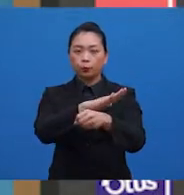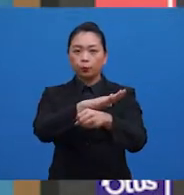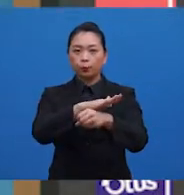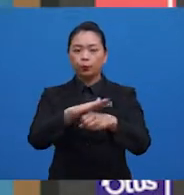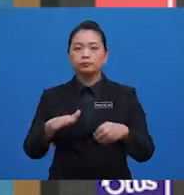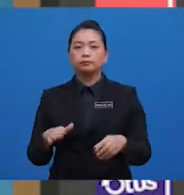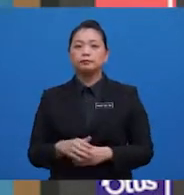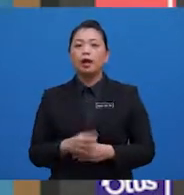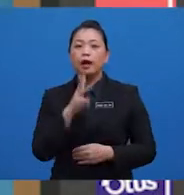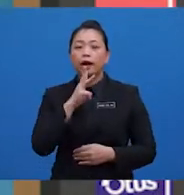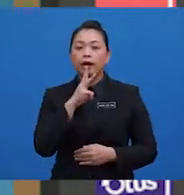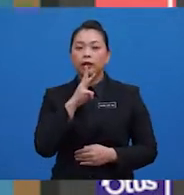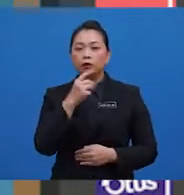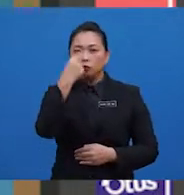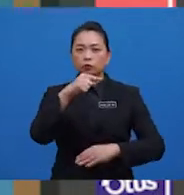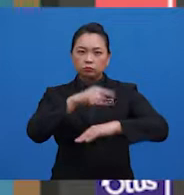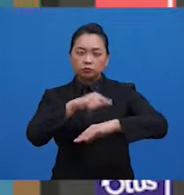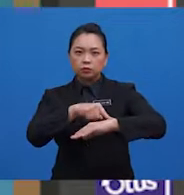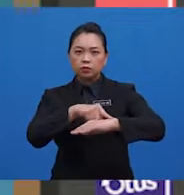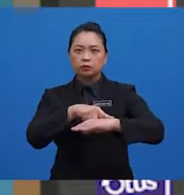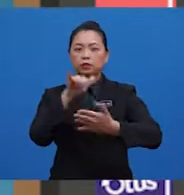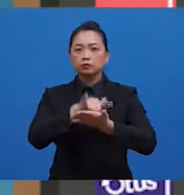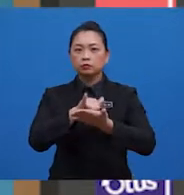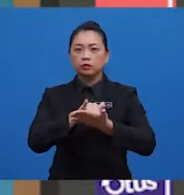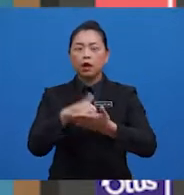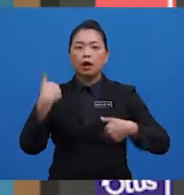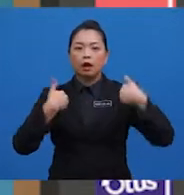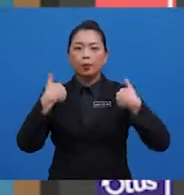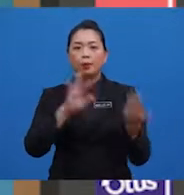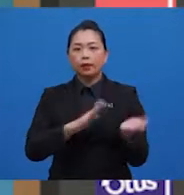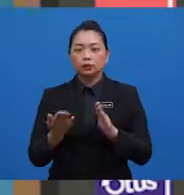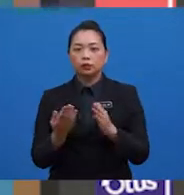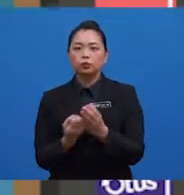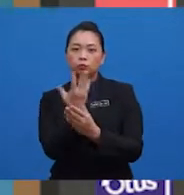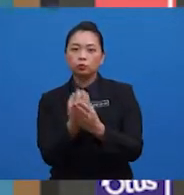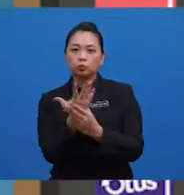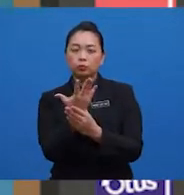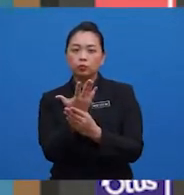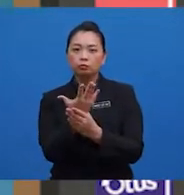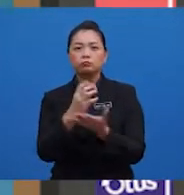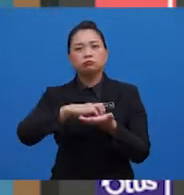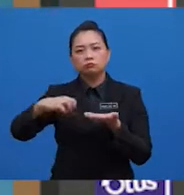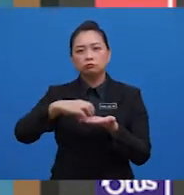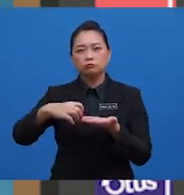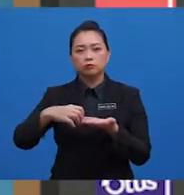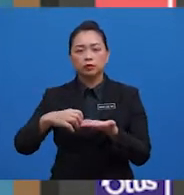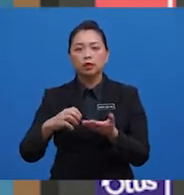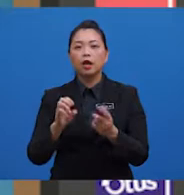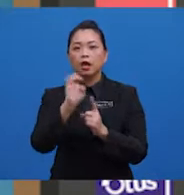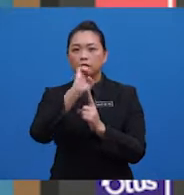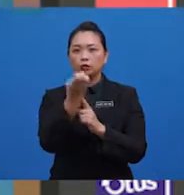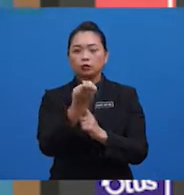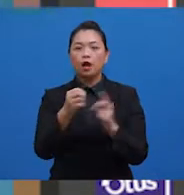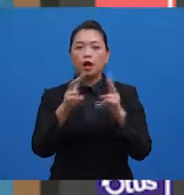untuk tempoh masa yang tertentu, menyebabkan haiwan mati dan tumbuhan semula jadi musnah. Ekosistem